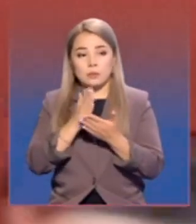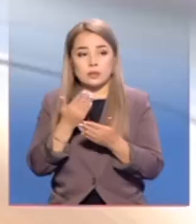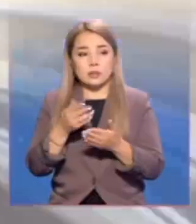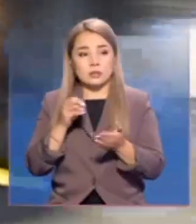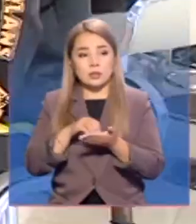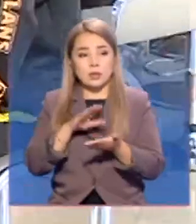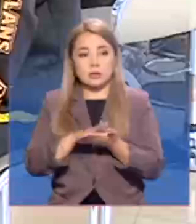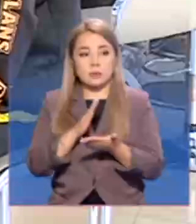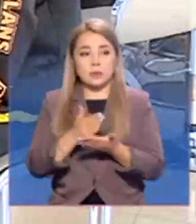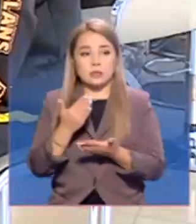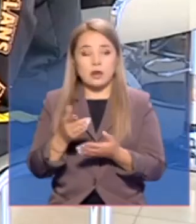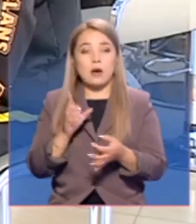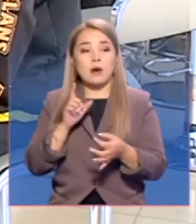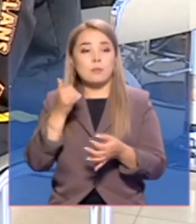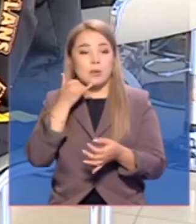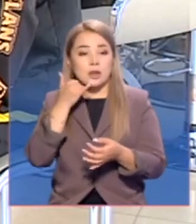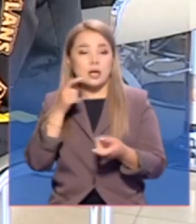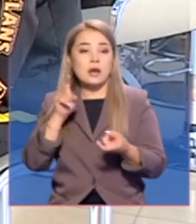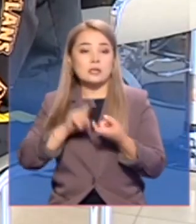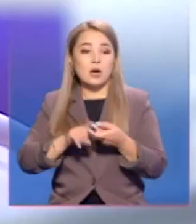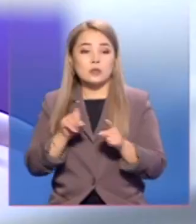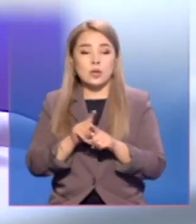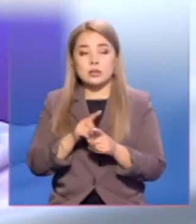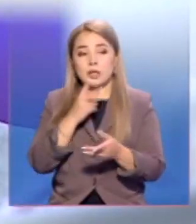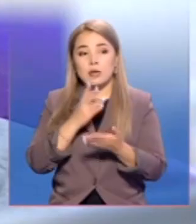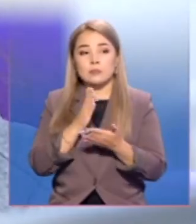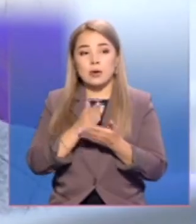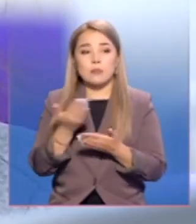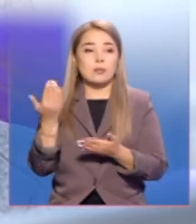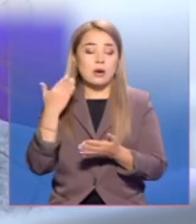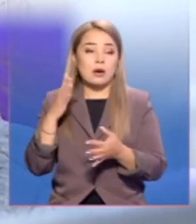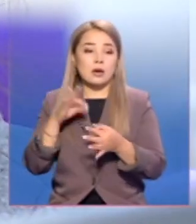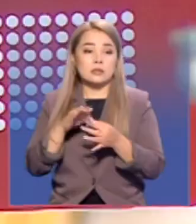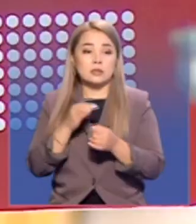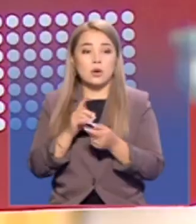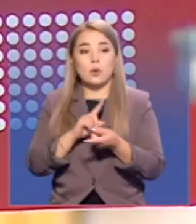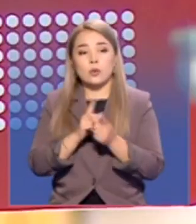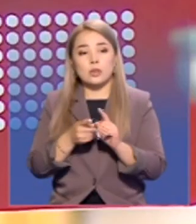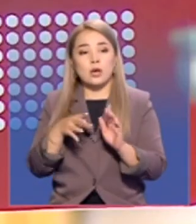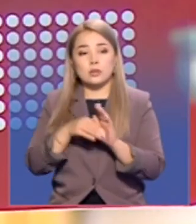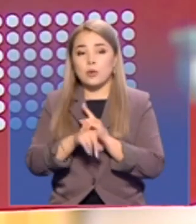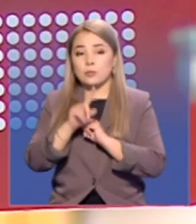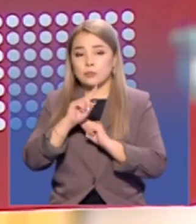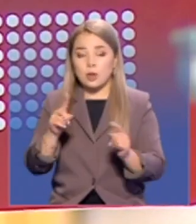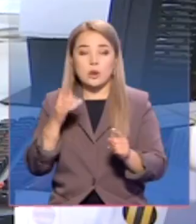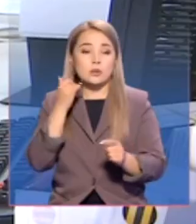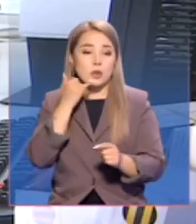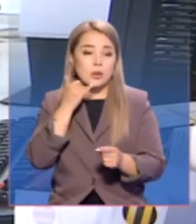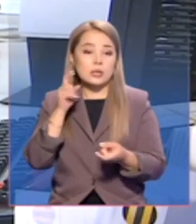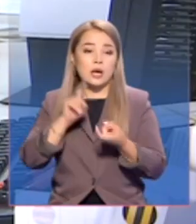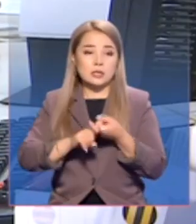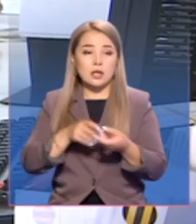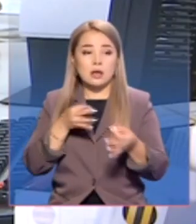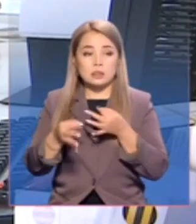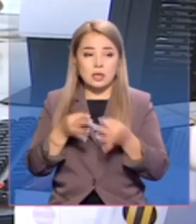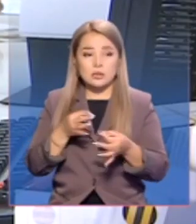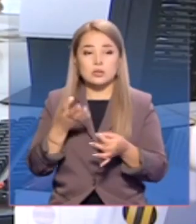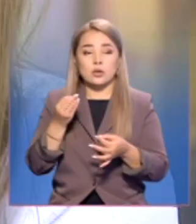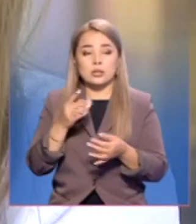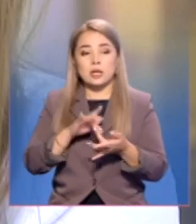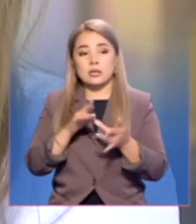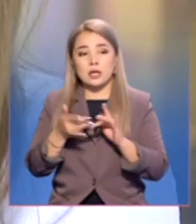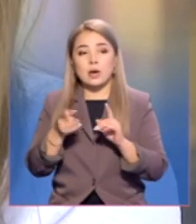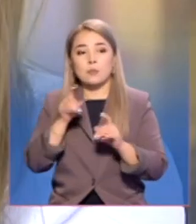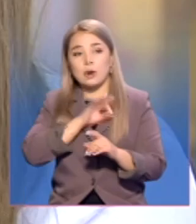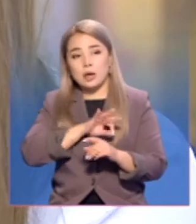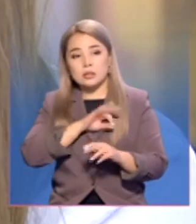қосуыма. Ал байланыс операторлары бұрын қосылған тарифтерге қызмет көлемі өзгертілмейді. Ұялы телефон арқылы сөйлесу және